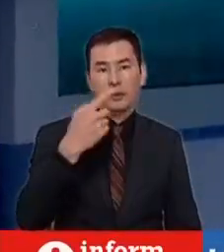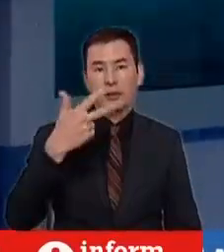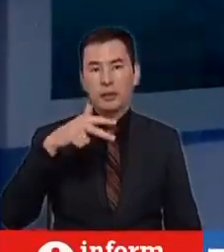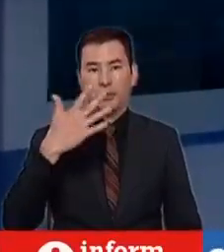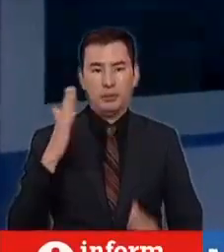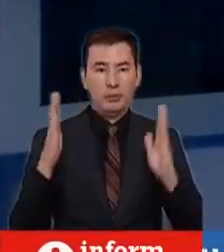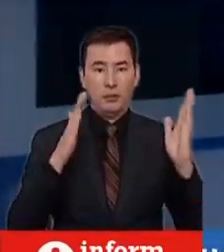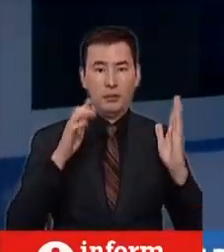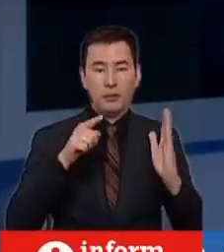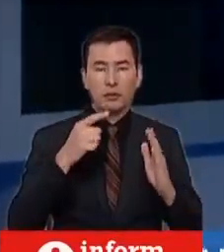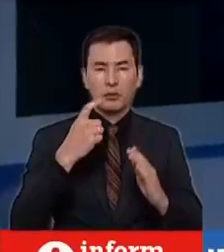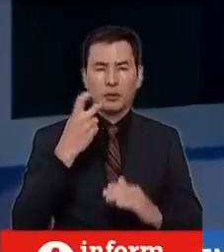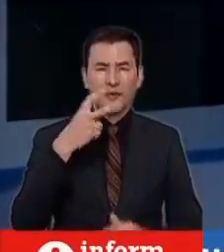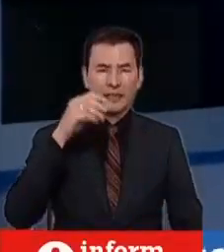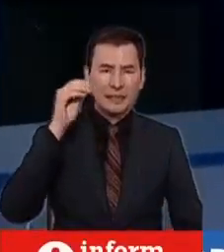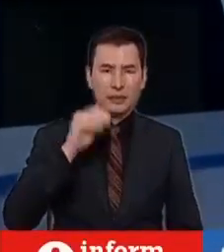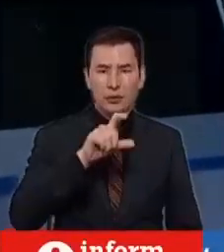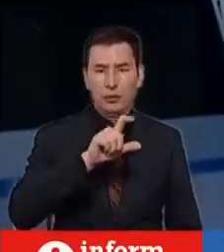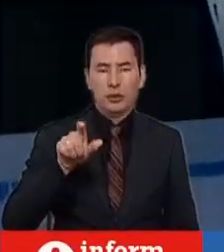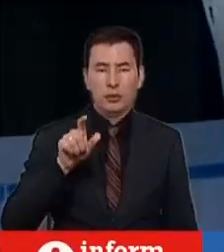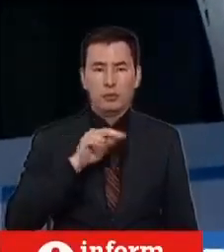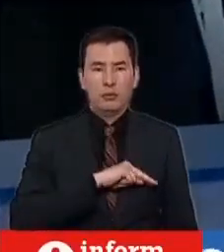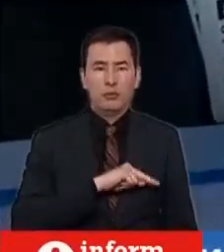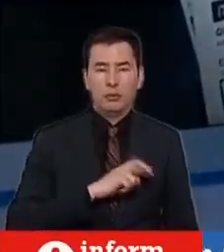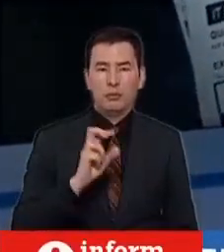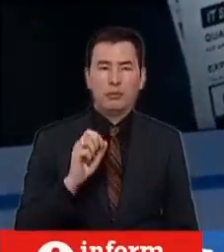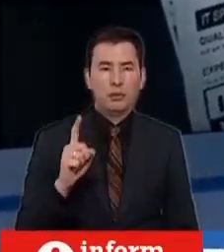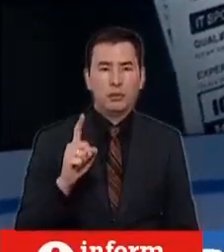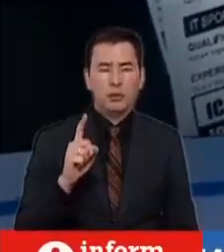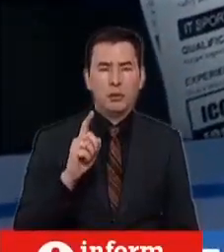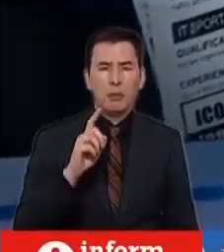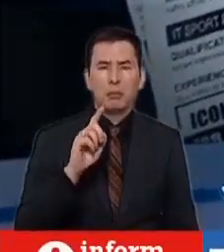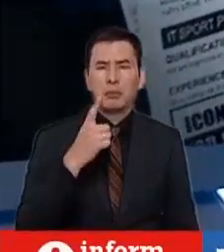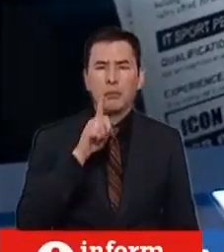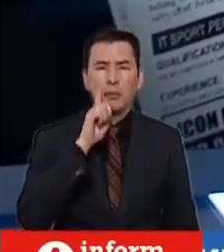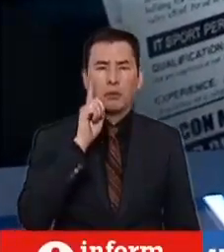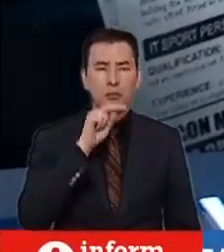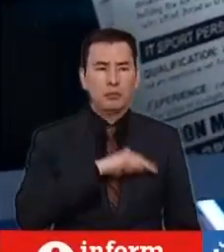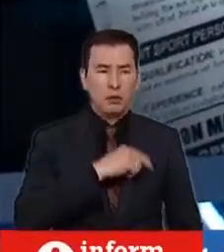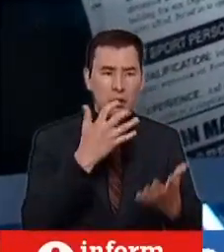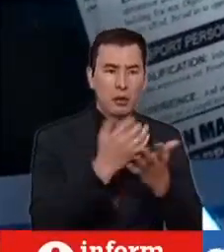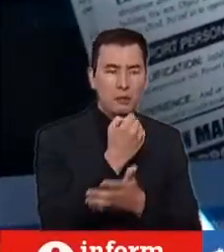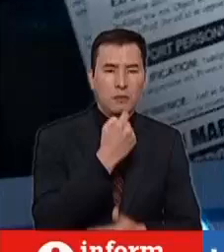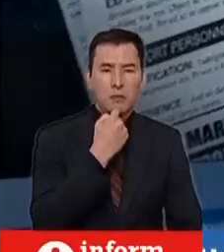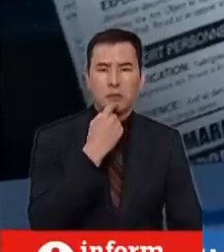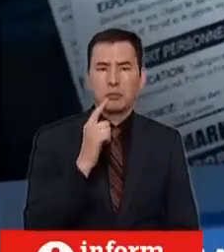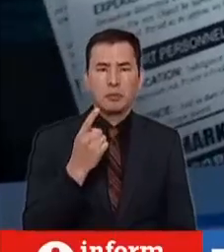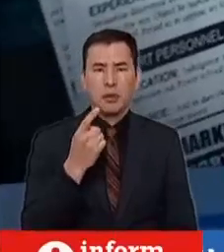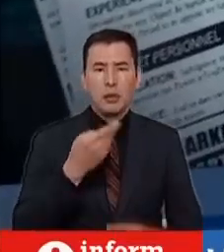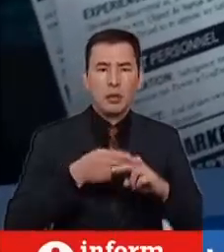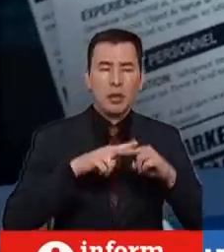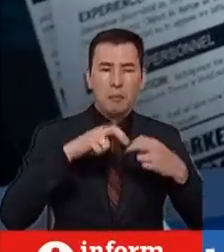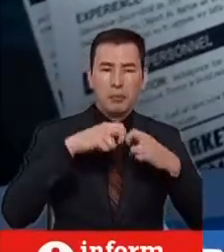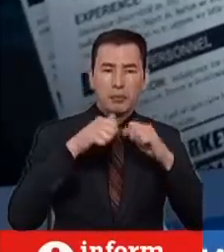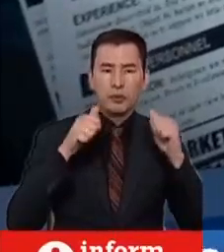безработные. Такие данные представили в Бюро национальной статистики. Почему молодежь не может найти работу и какое есть решение проблемы, узнавал